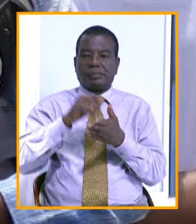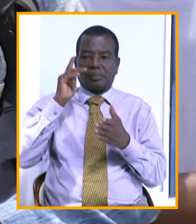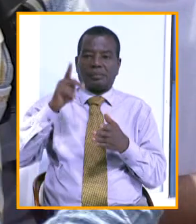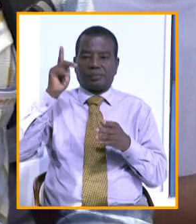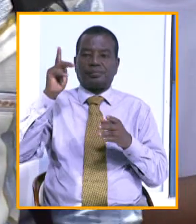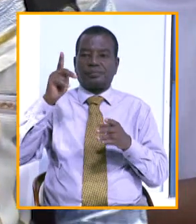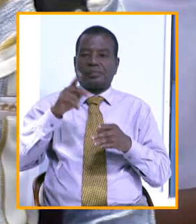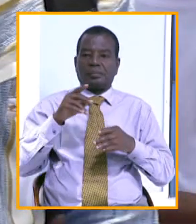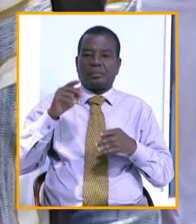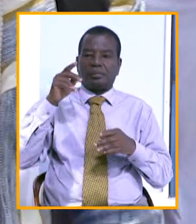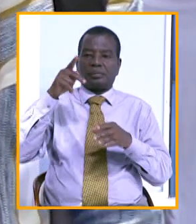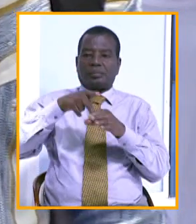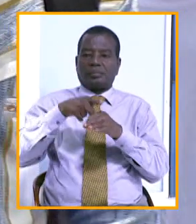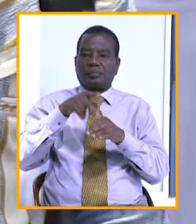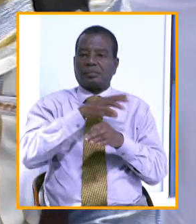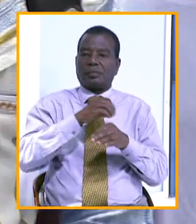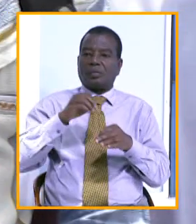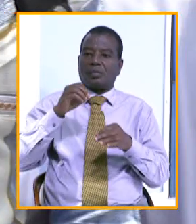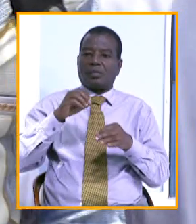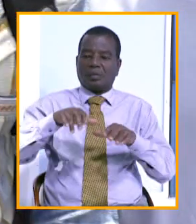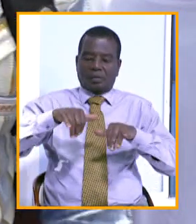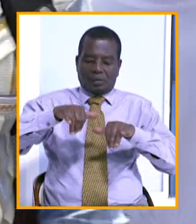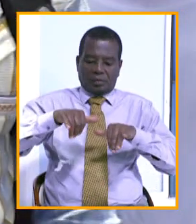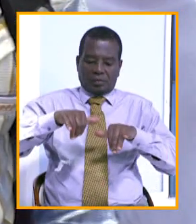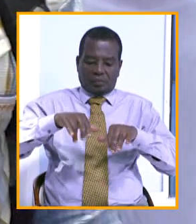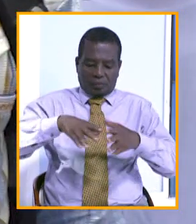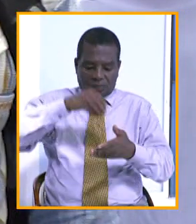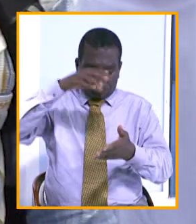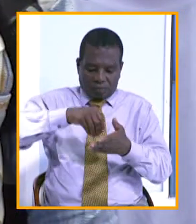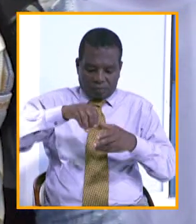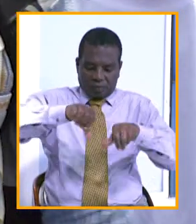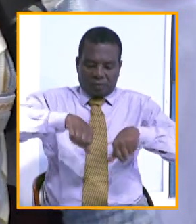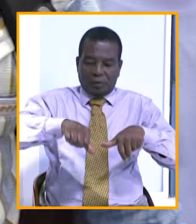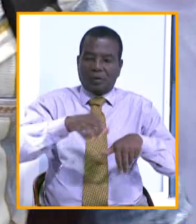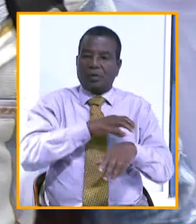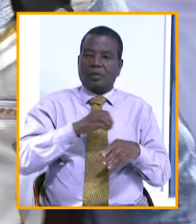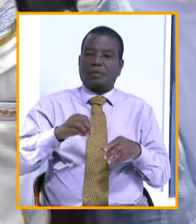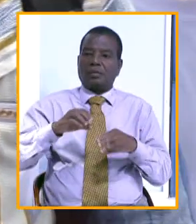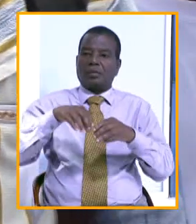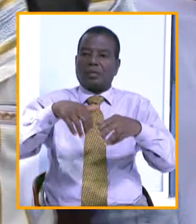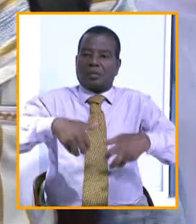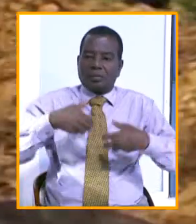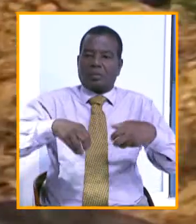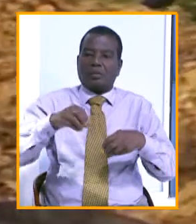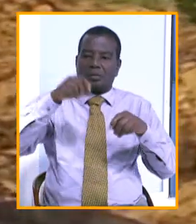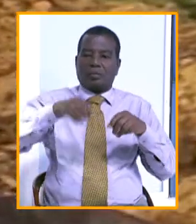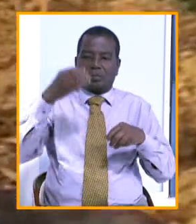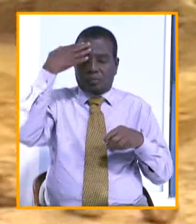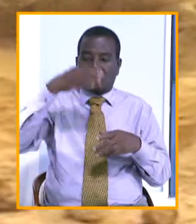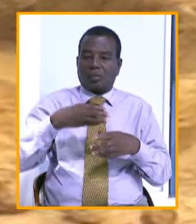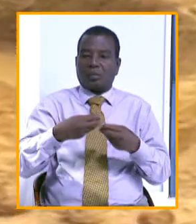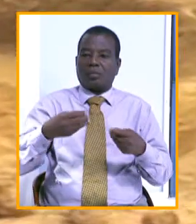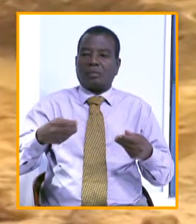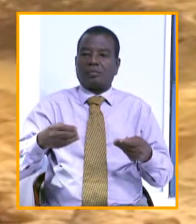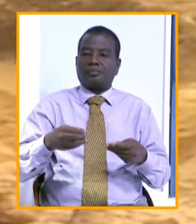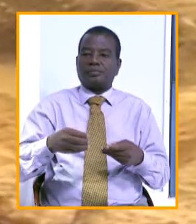un spécialiste de la pédologie. La pédologie, c'est l'étude du sol. Or, en agriculture, On a besoin de connaître le sol.